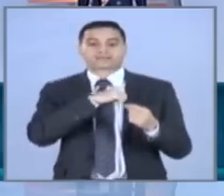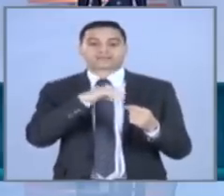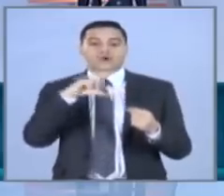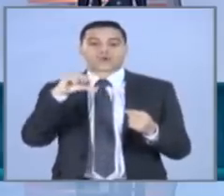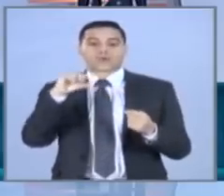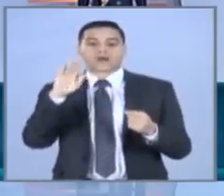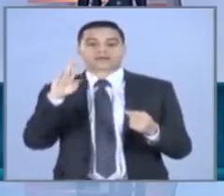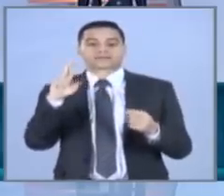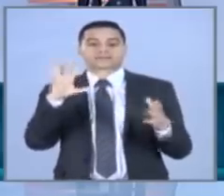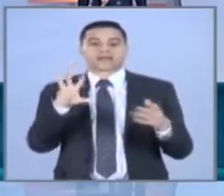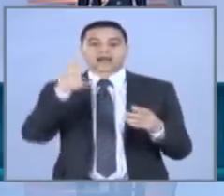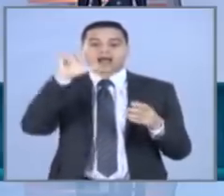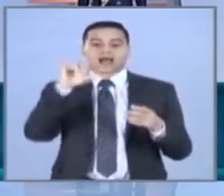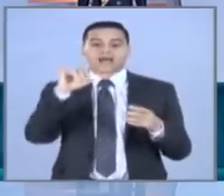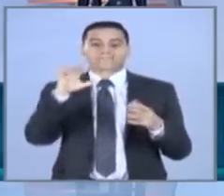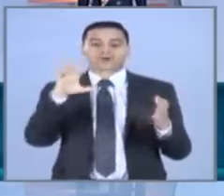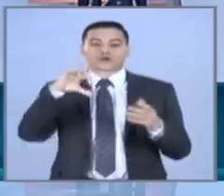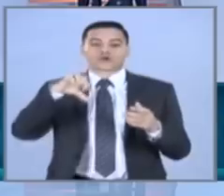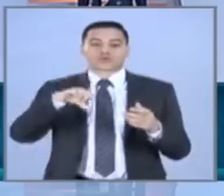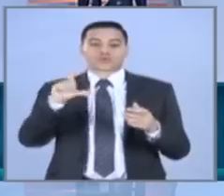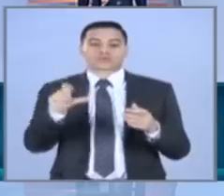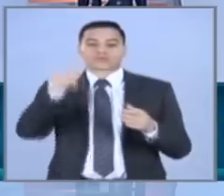يونايتد في مباراة ودية عام